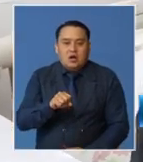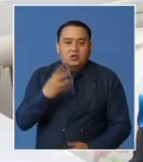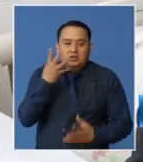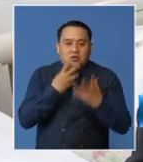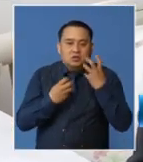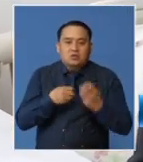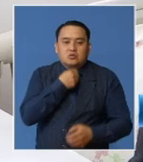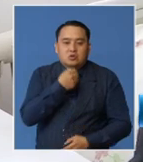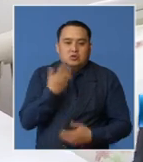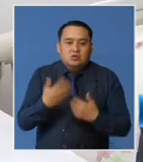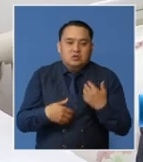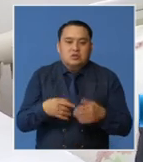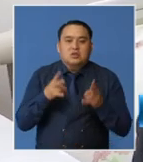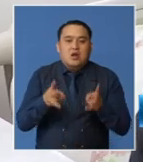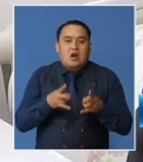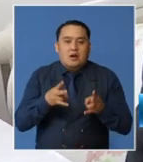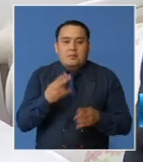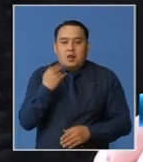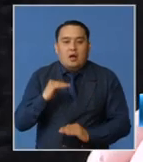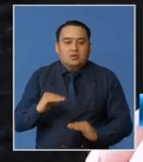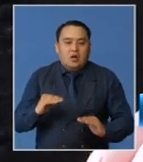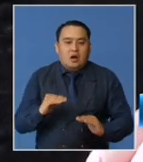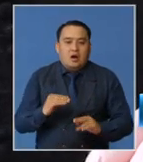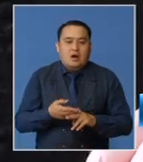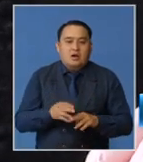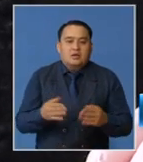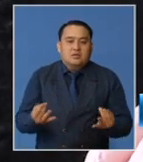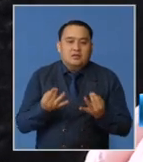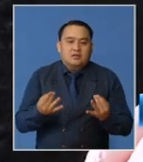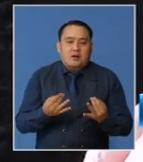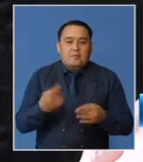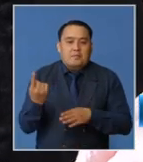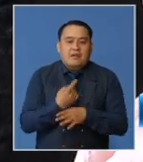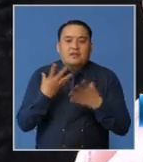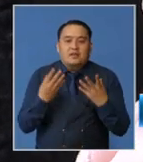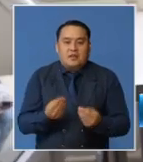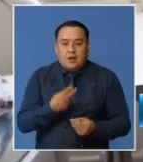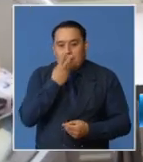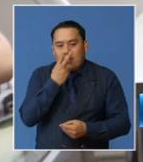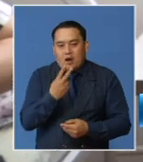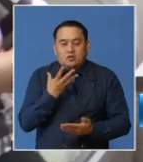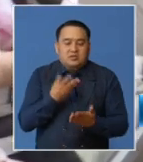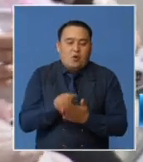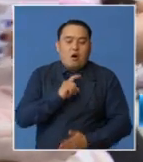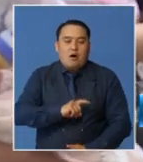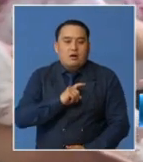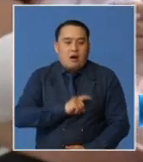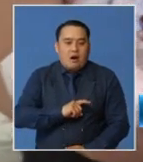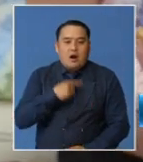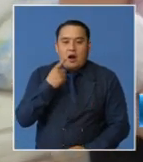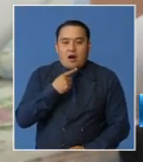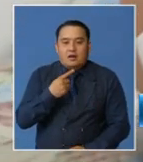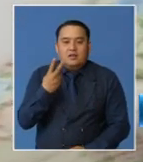серьезная, средняя – очень нежная, а вот младшая – самая энергичная. С первых дней они уже показывают свой характер,